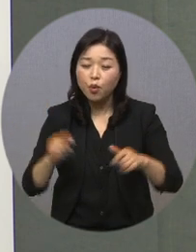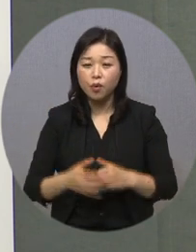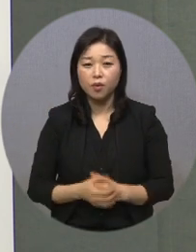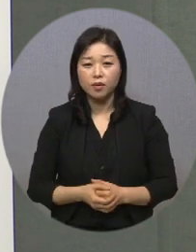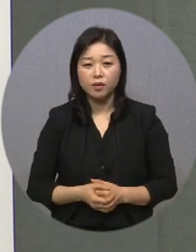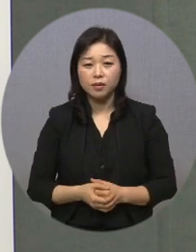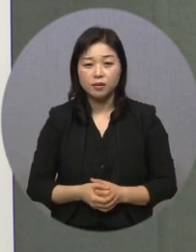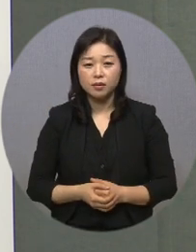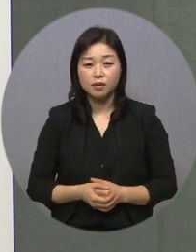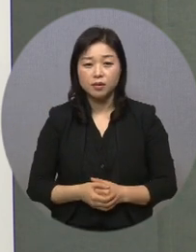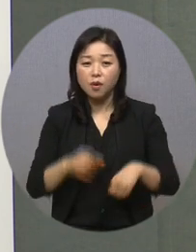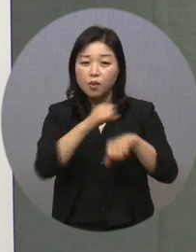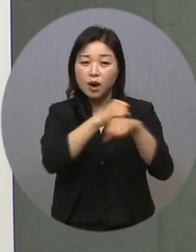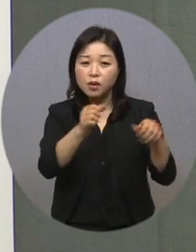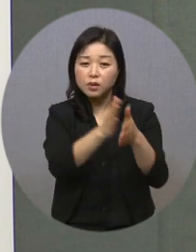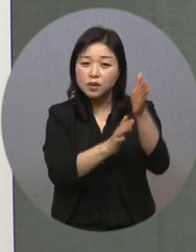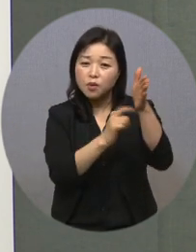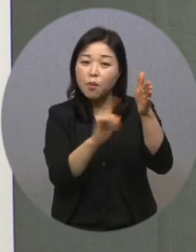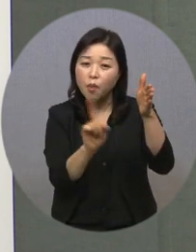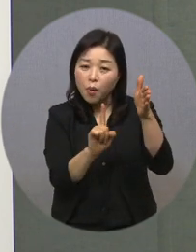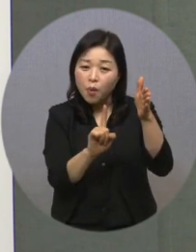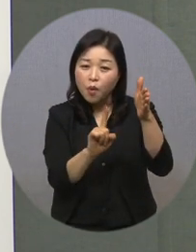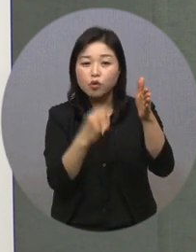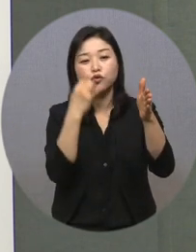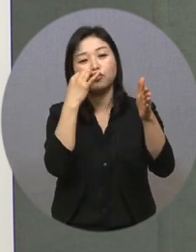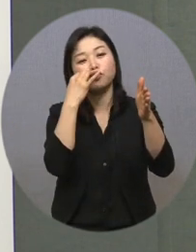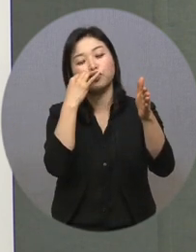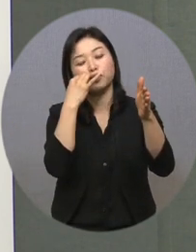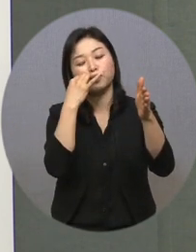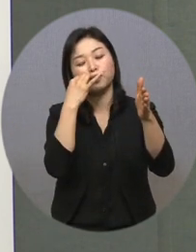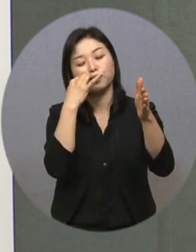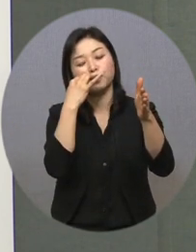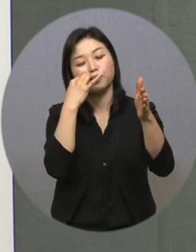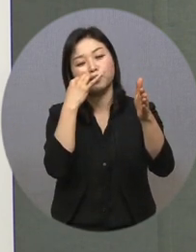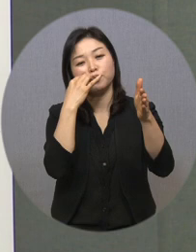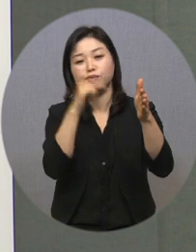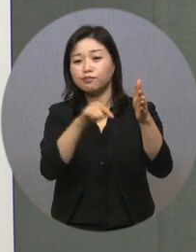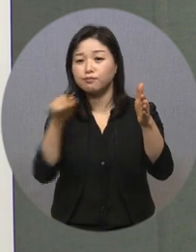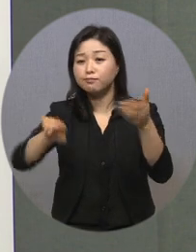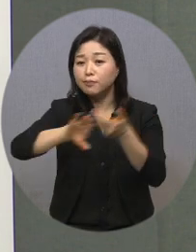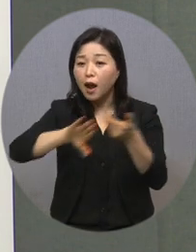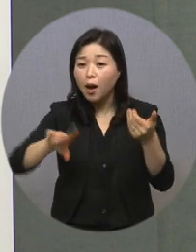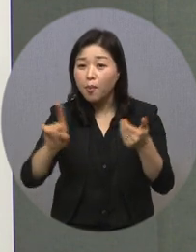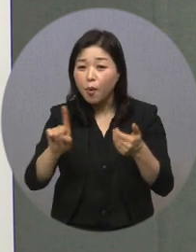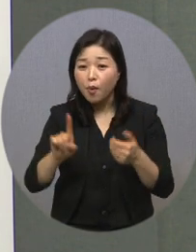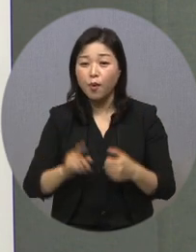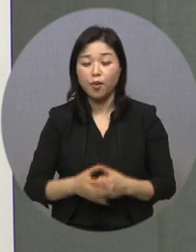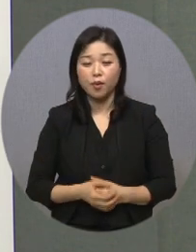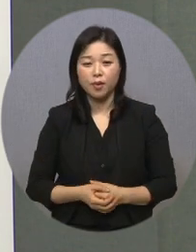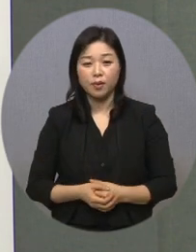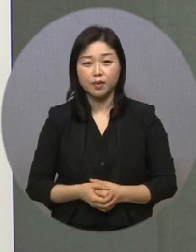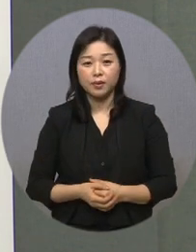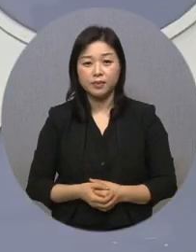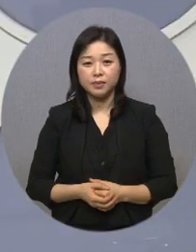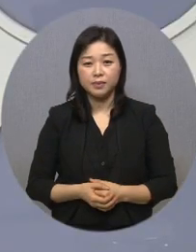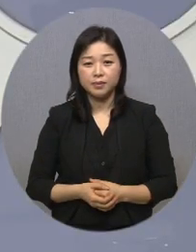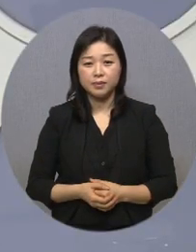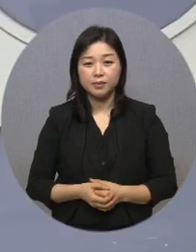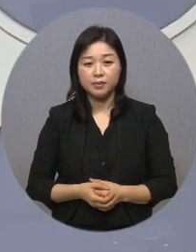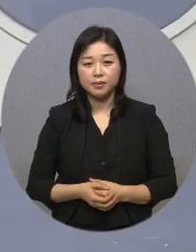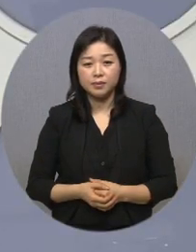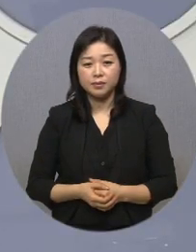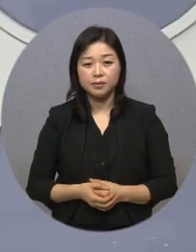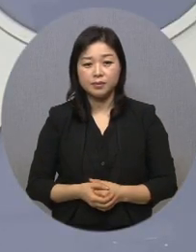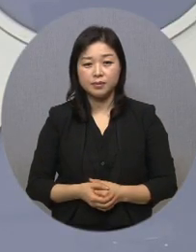궁금해요. 그러면 광역시는 또 뭐냐? 막 이런 궁금증이 있는데 그거 차이점을 좀 소개해 주세요.